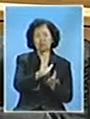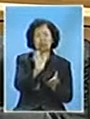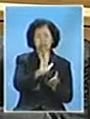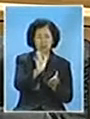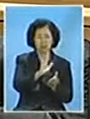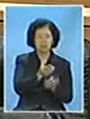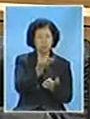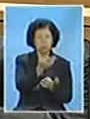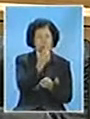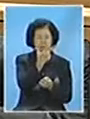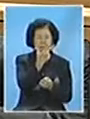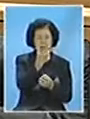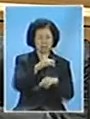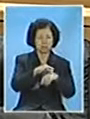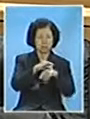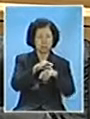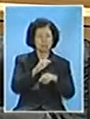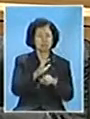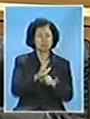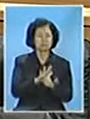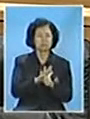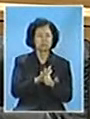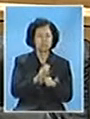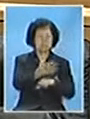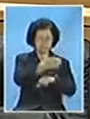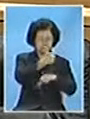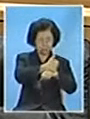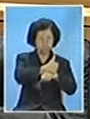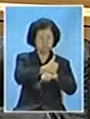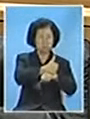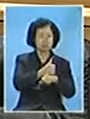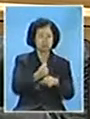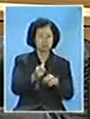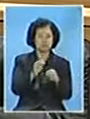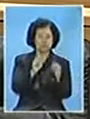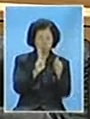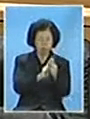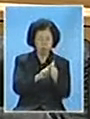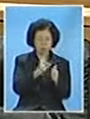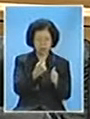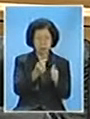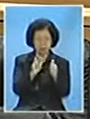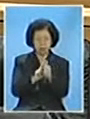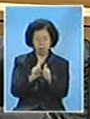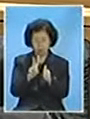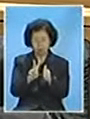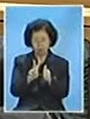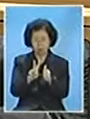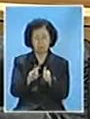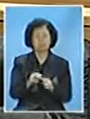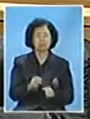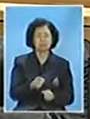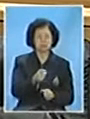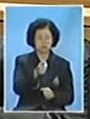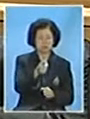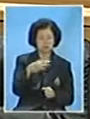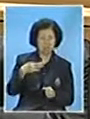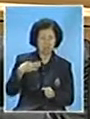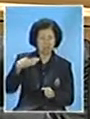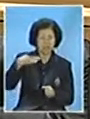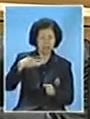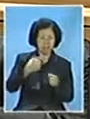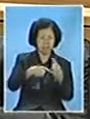ตำแหน่งเท่านั้นเองนะฮะนายกอุปนายกคนที่1และคนที่2อย่าลืมว่าเขาอาสาเข้ามาบริหารงาน